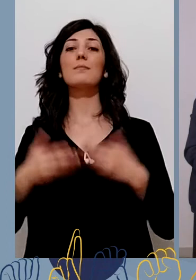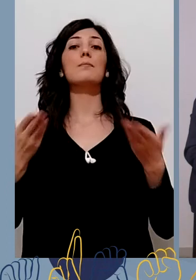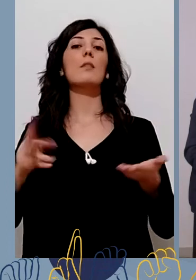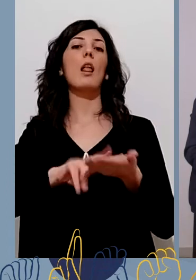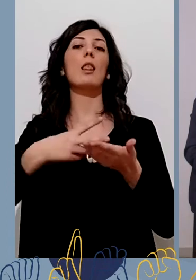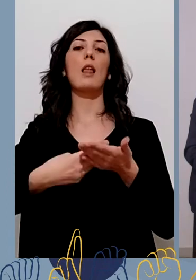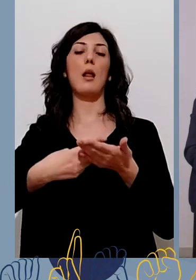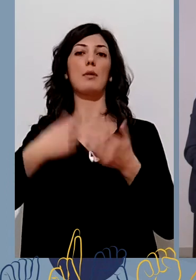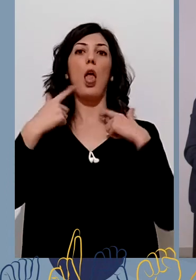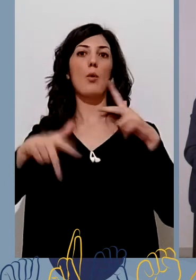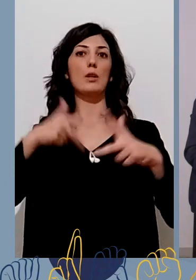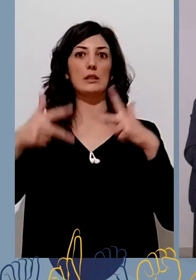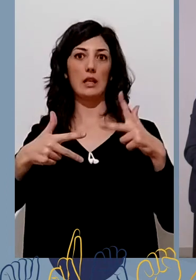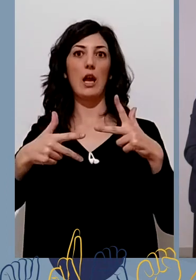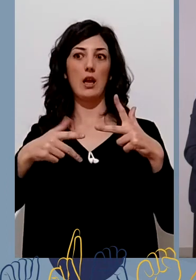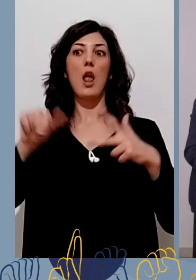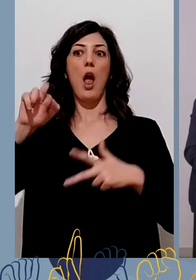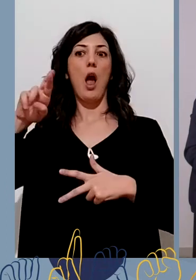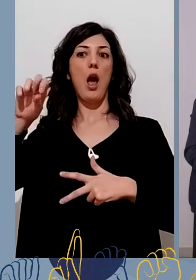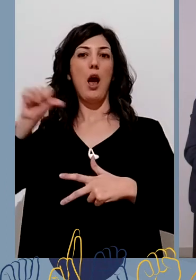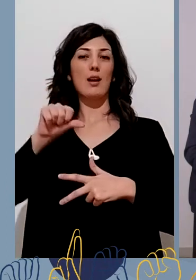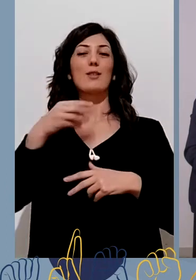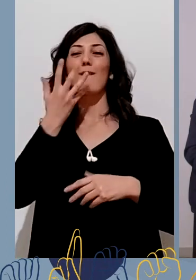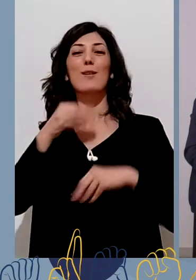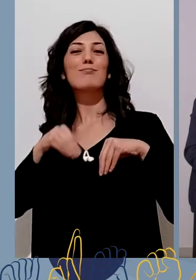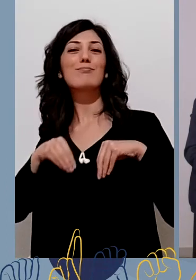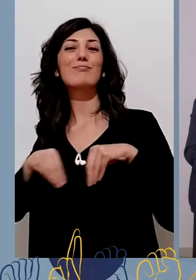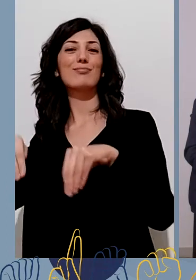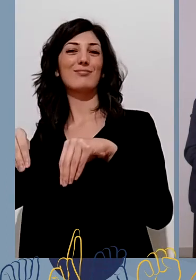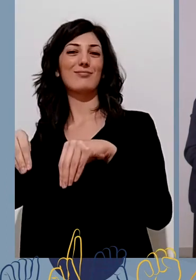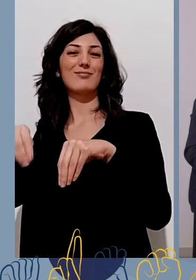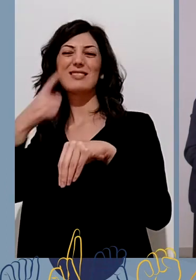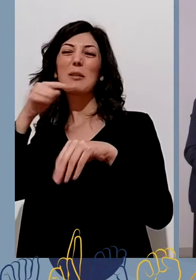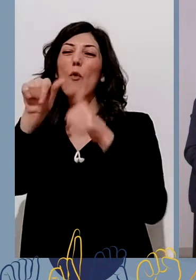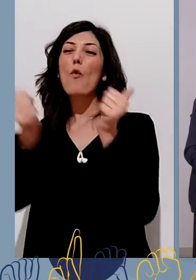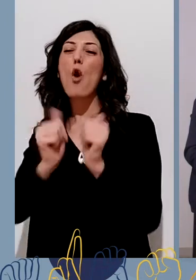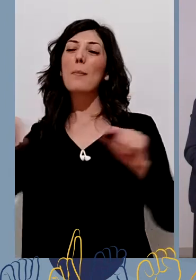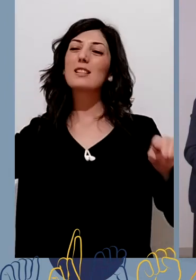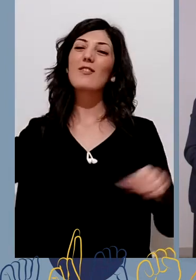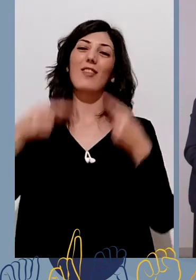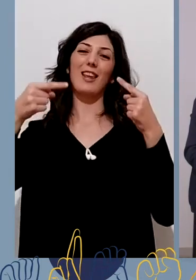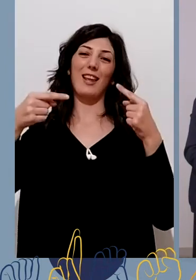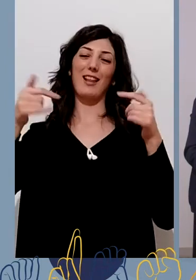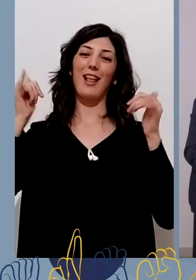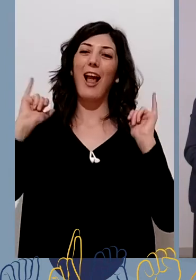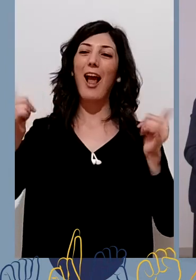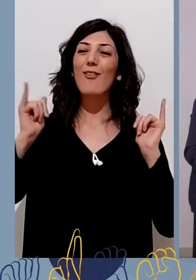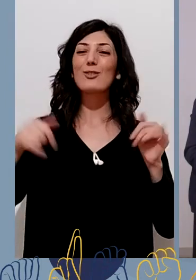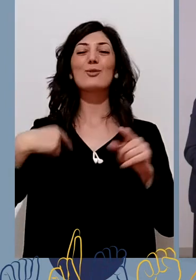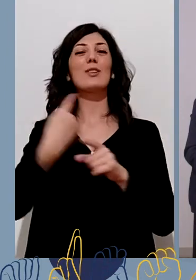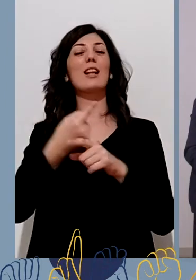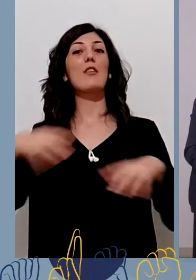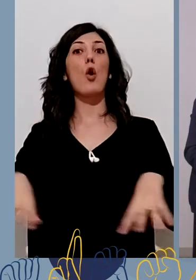deciso di partecipare a, questo, a questa sfida, a questa nuova avventura, con questo corso che dovrebbe iniziare, si spera, a